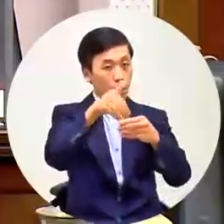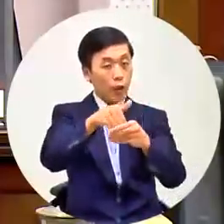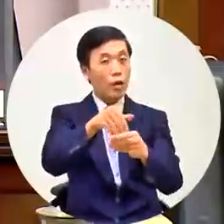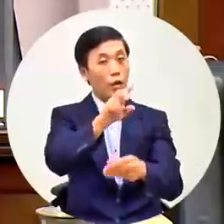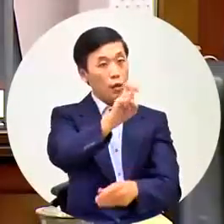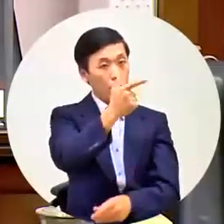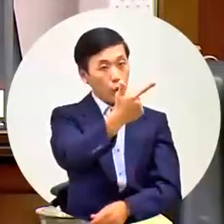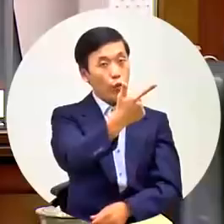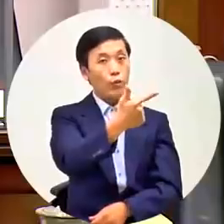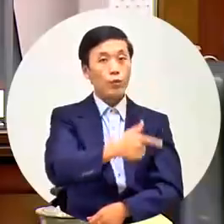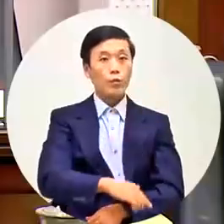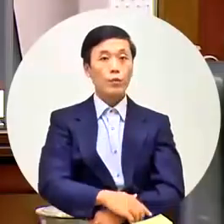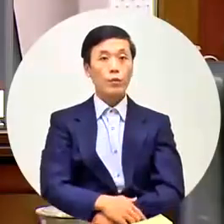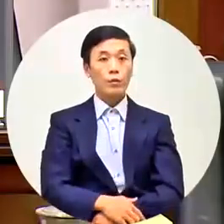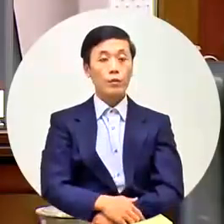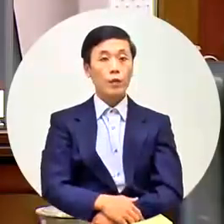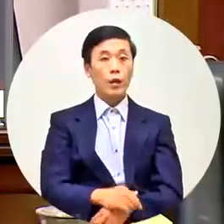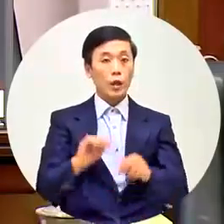林于凯议员2张，